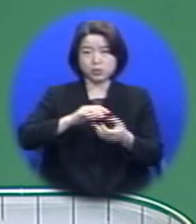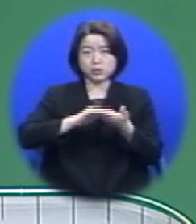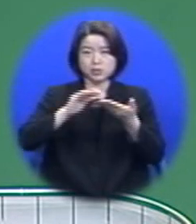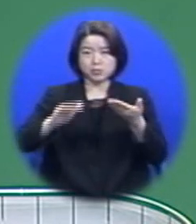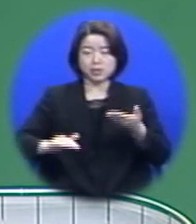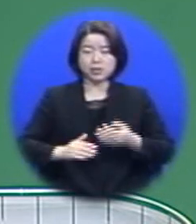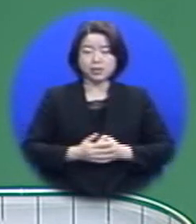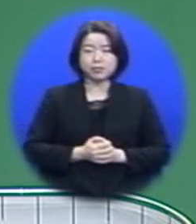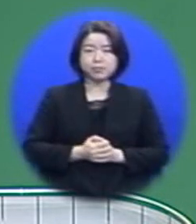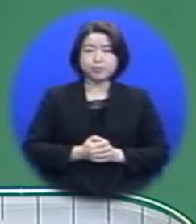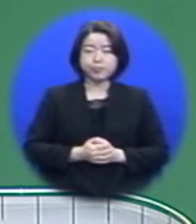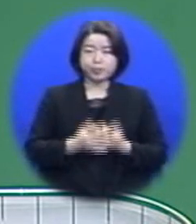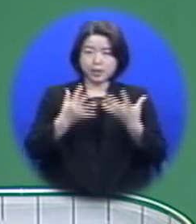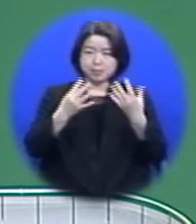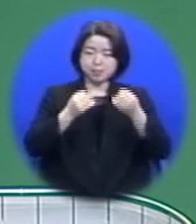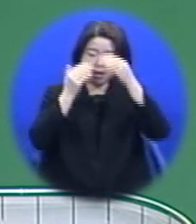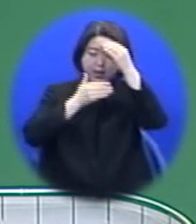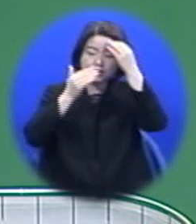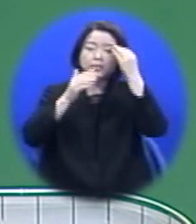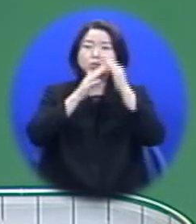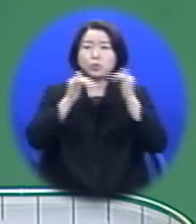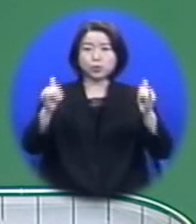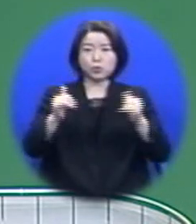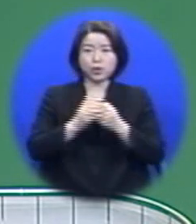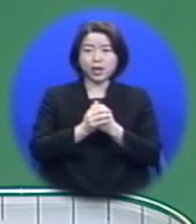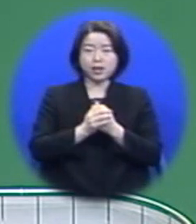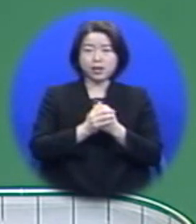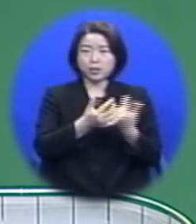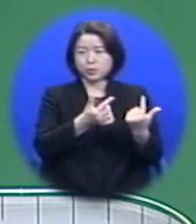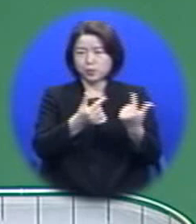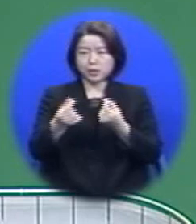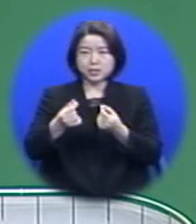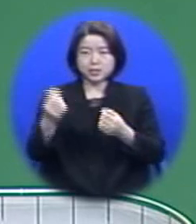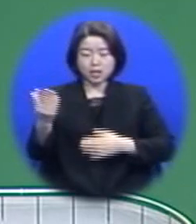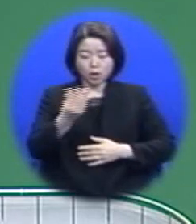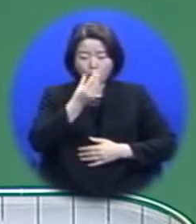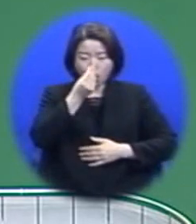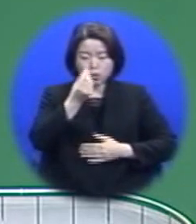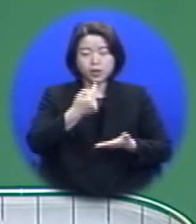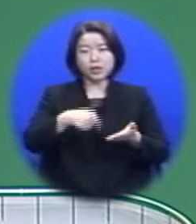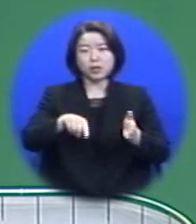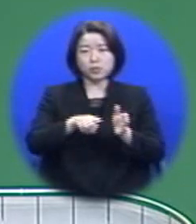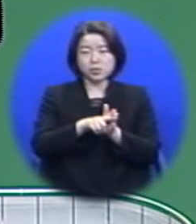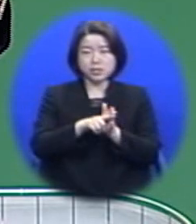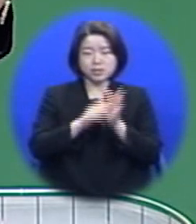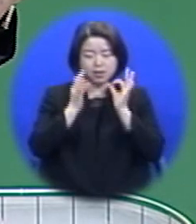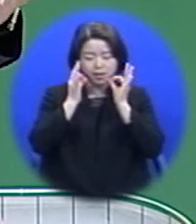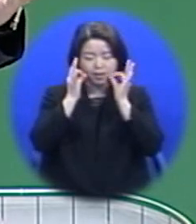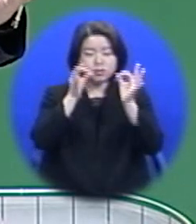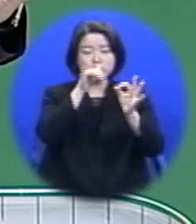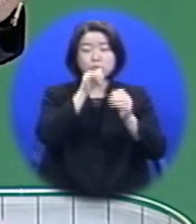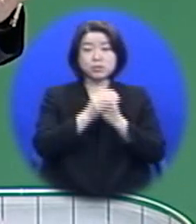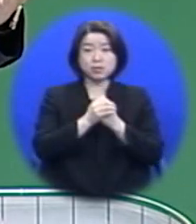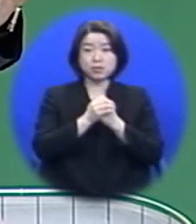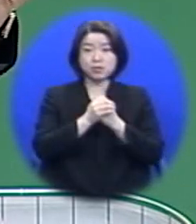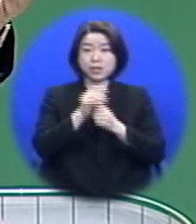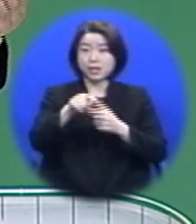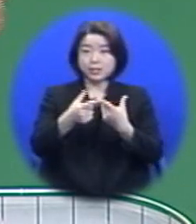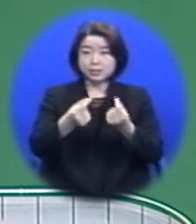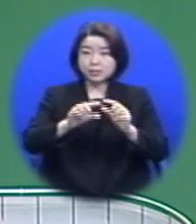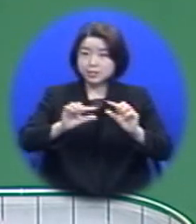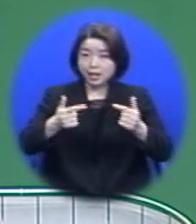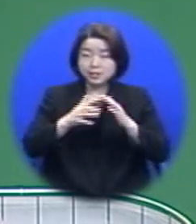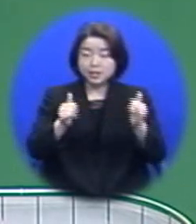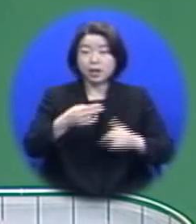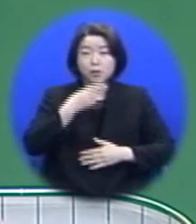것입니다 많은 성도들이 다 거룩해 지려고 애를 씁니다 안 그런 분 없으시죠 여러분